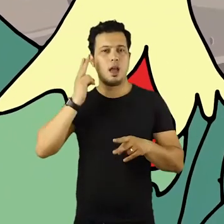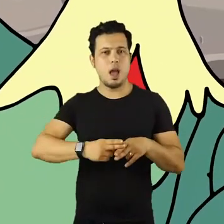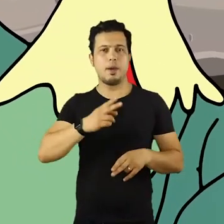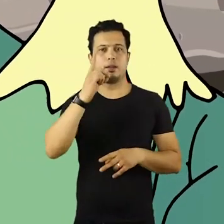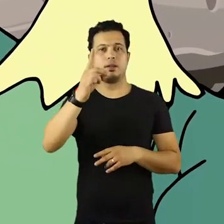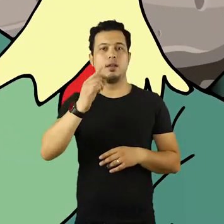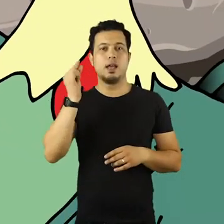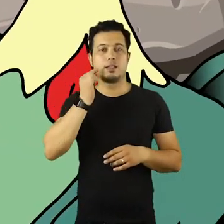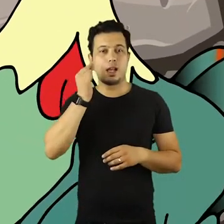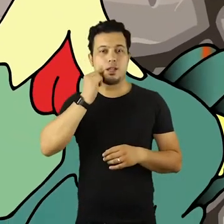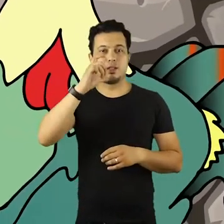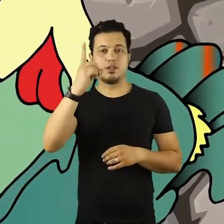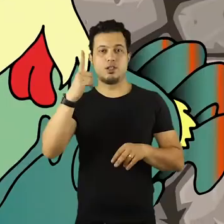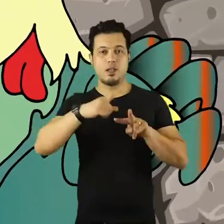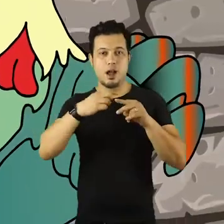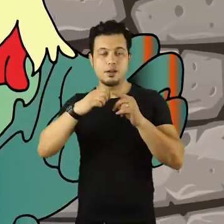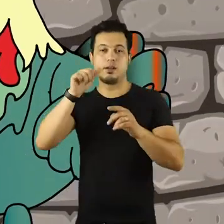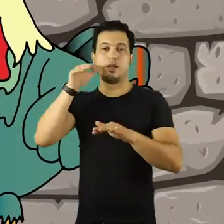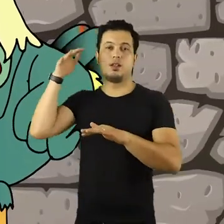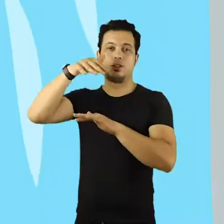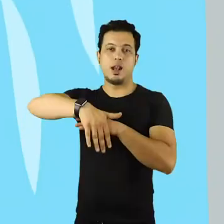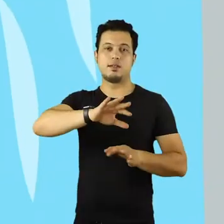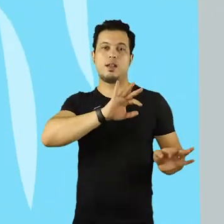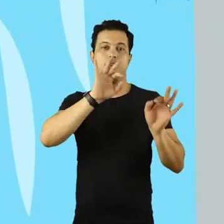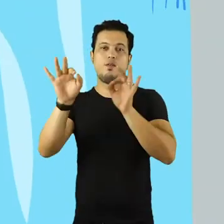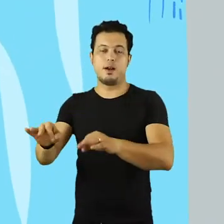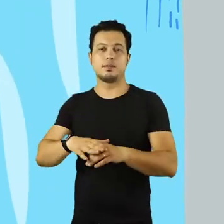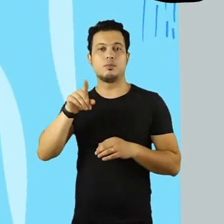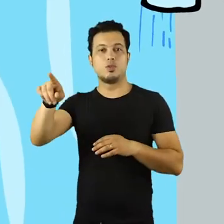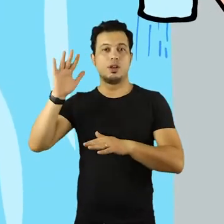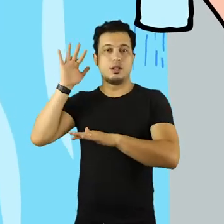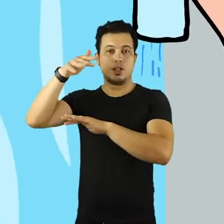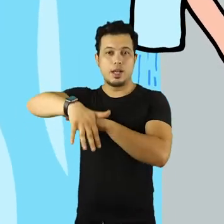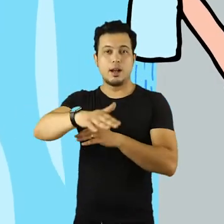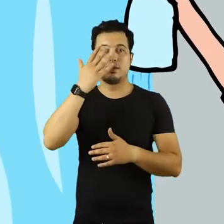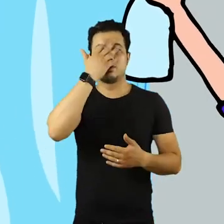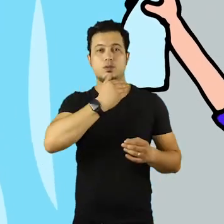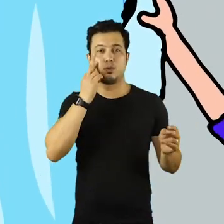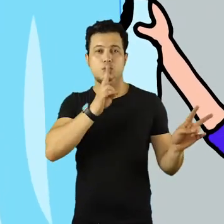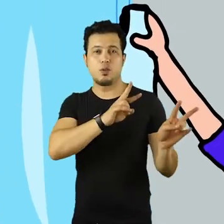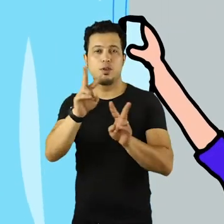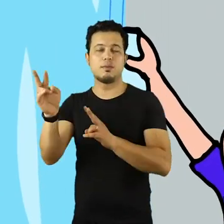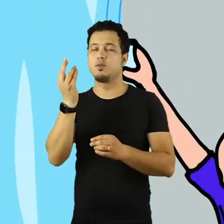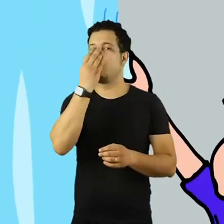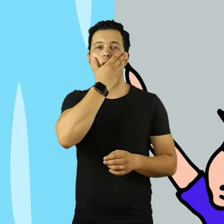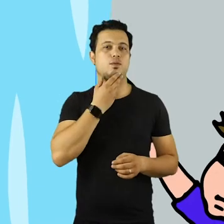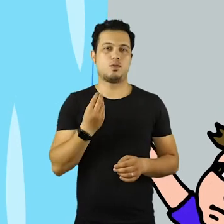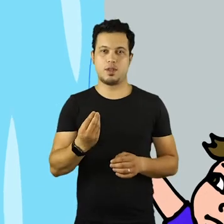anda Sakızcılar Şelalesi'ne getirdi. Şelalenin görüntüsü adeta göz